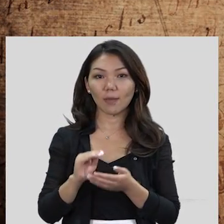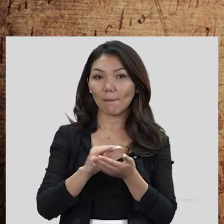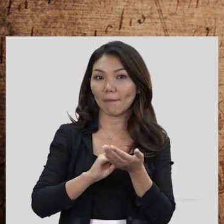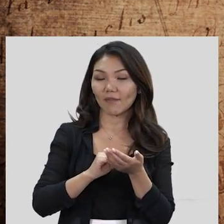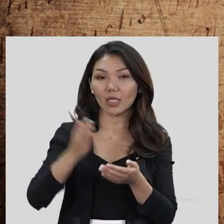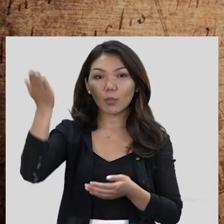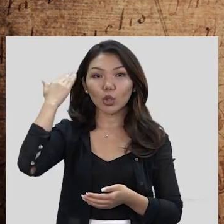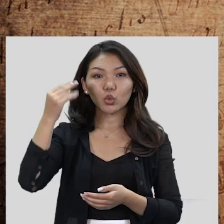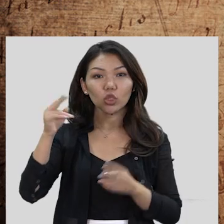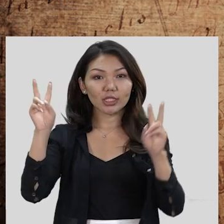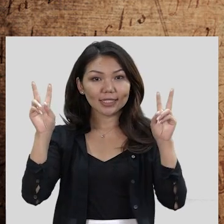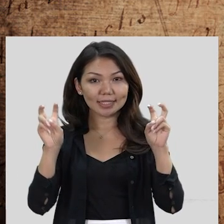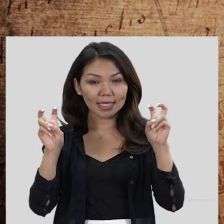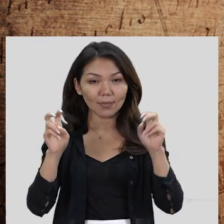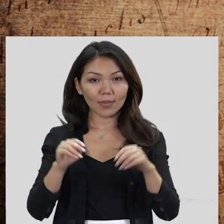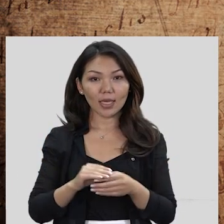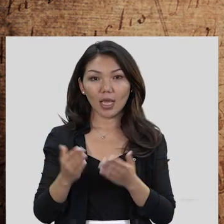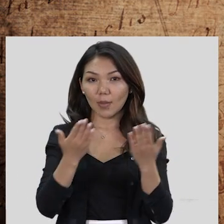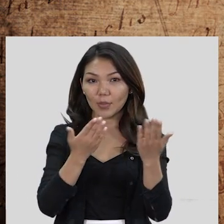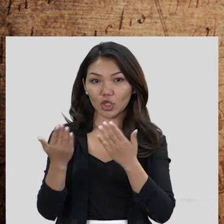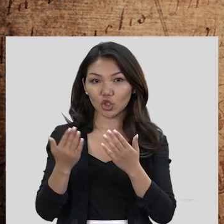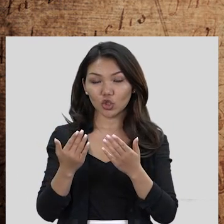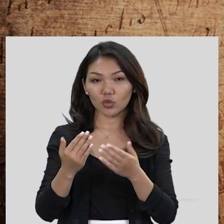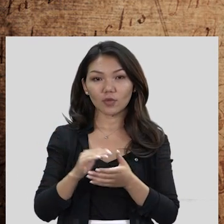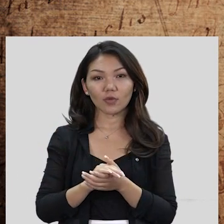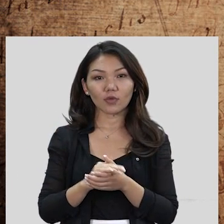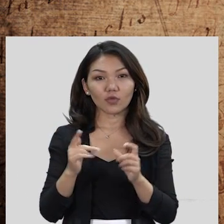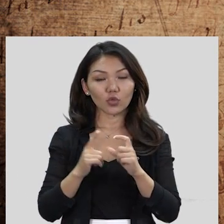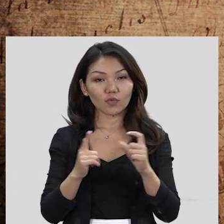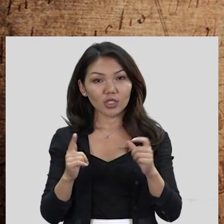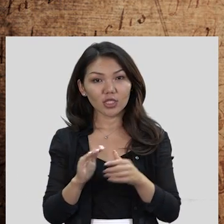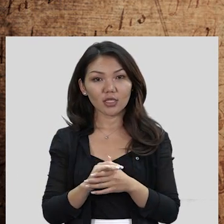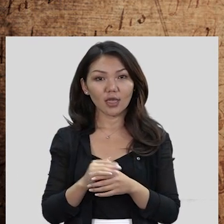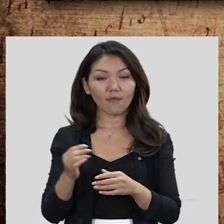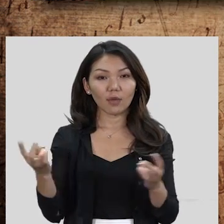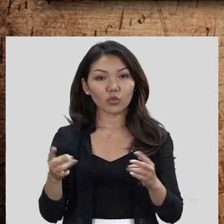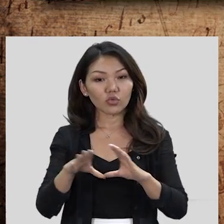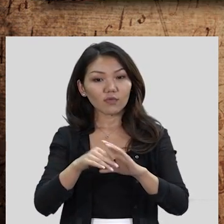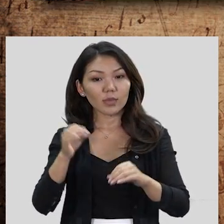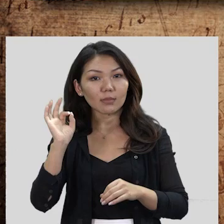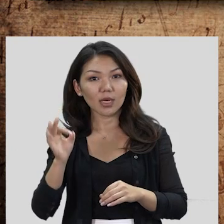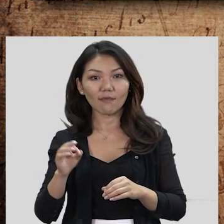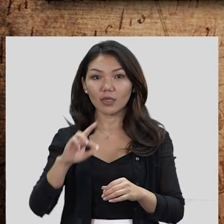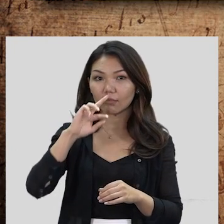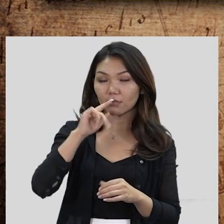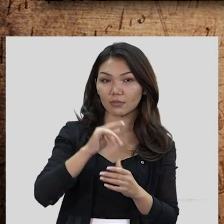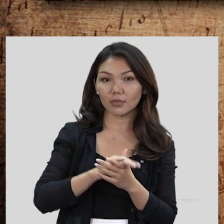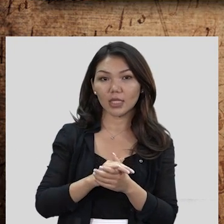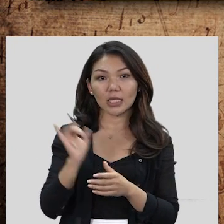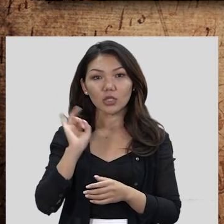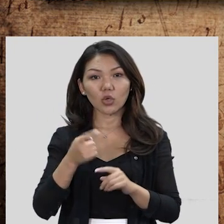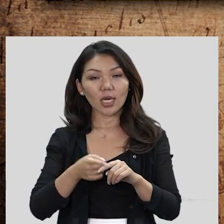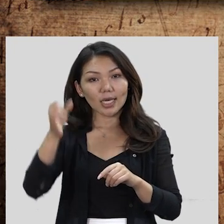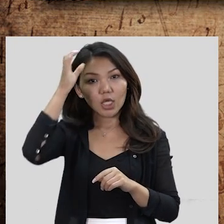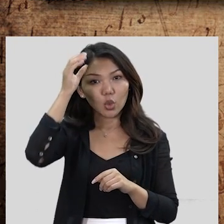вами предыдущая тема я прочитаю утверждение вам нужно выбрать верные они или нет первая история это наука